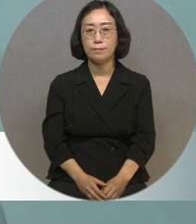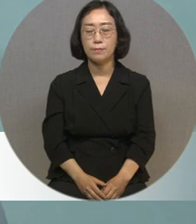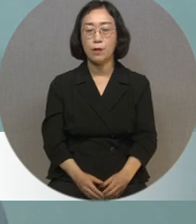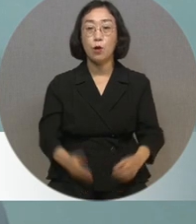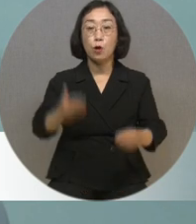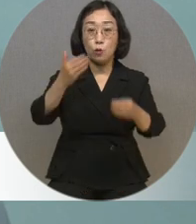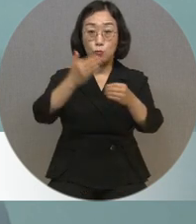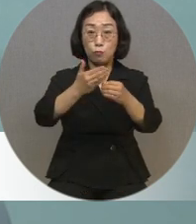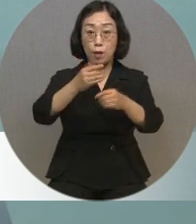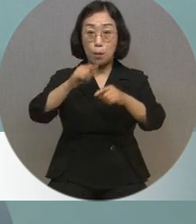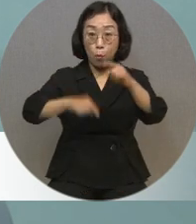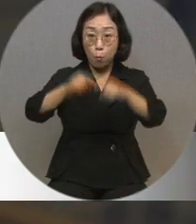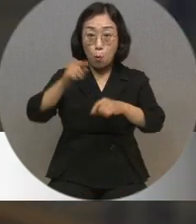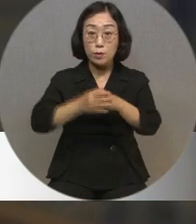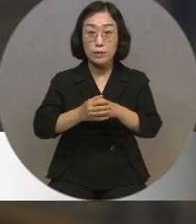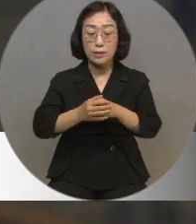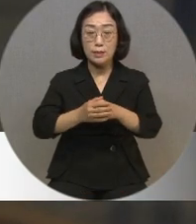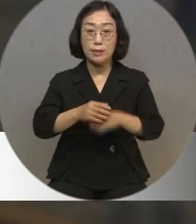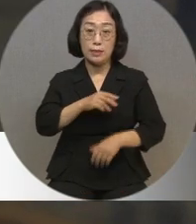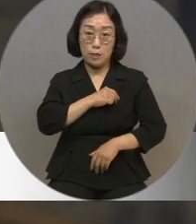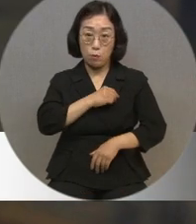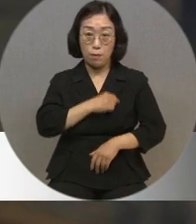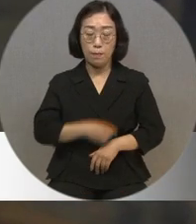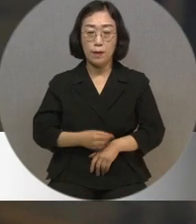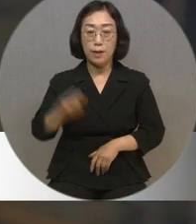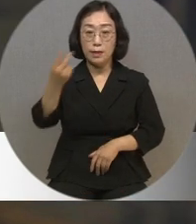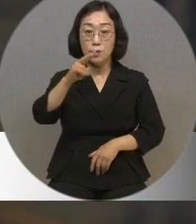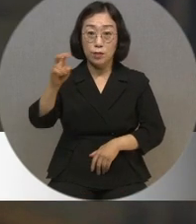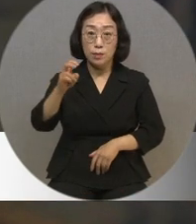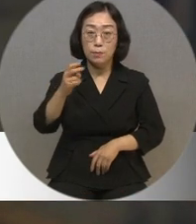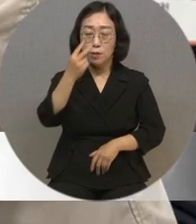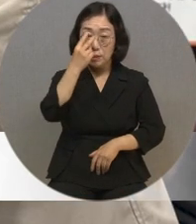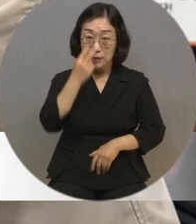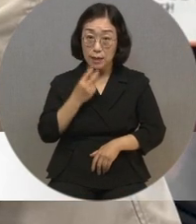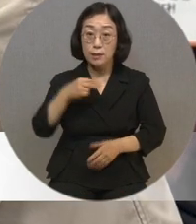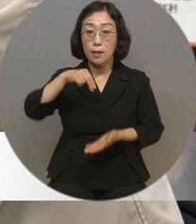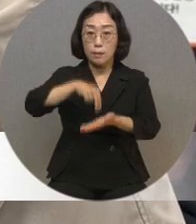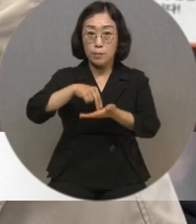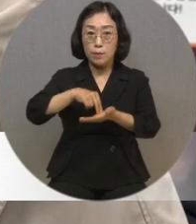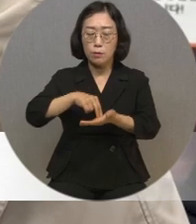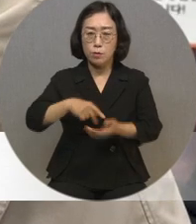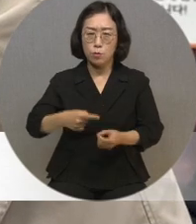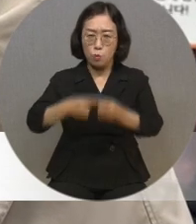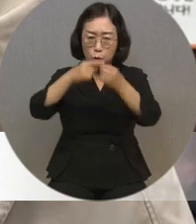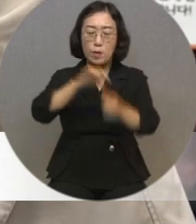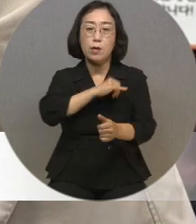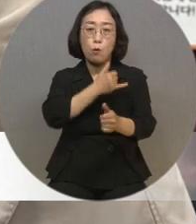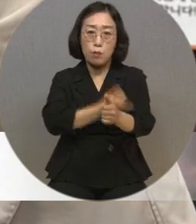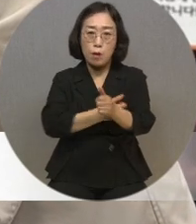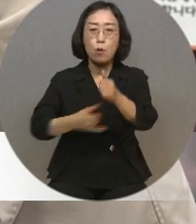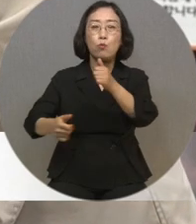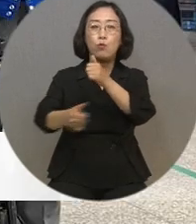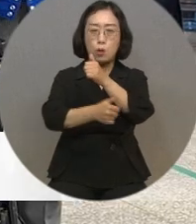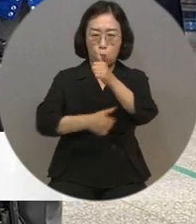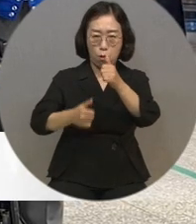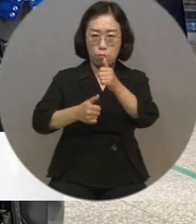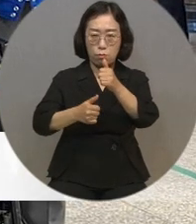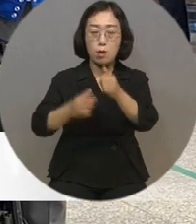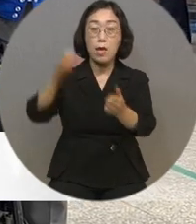제9대 목포시의회 의원, 2020년 시각장애인으로서 최초로 국가인권위원회